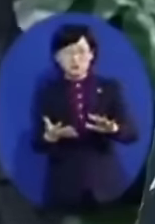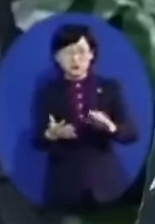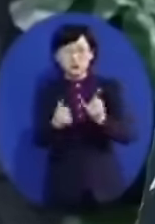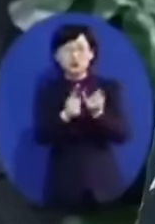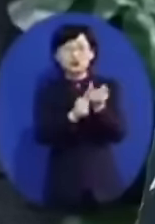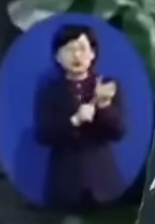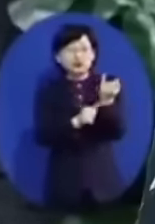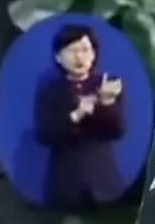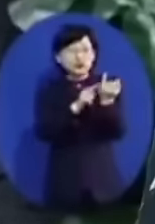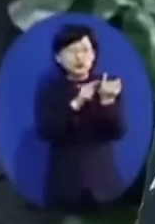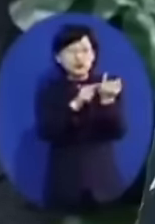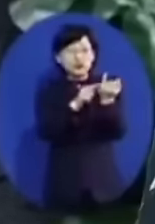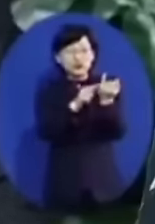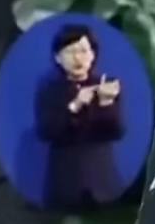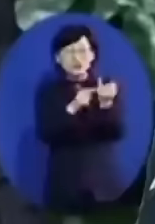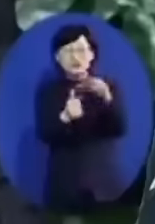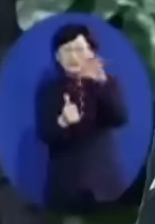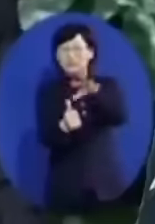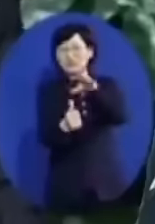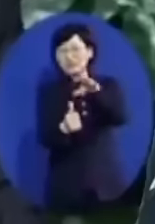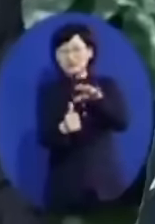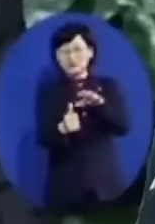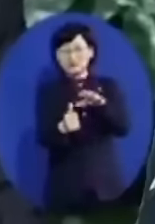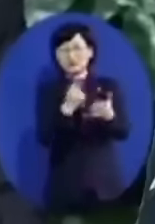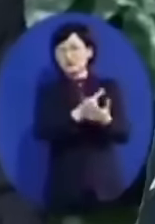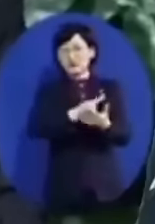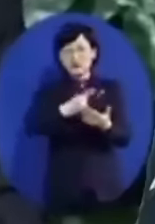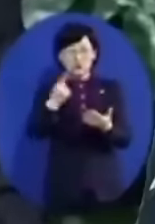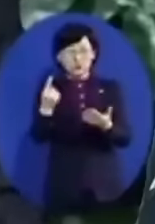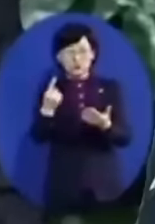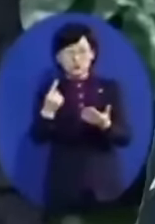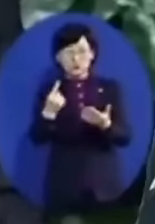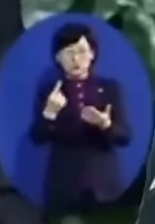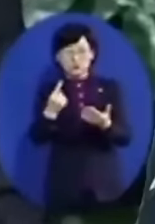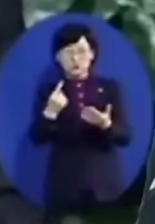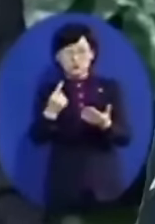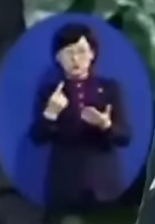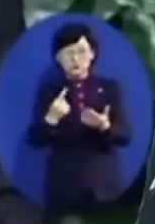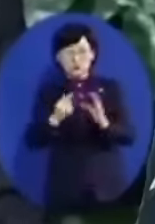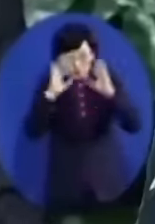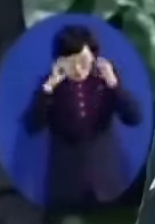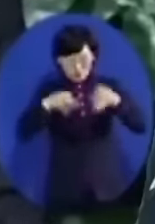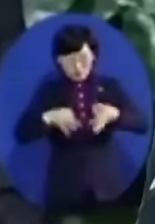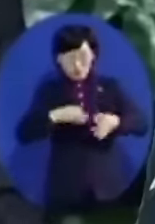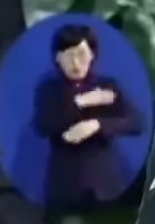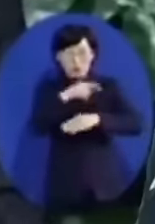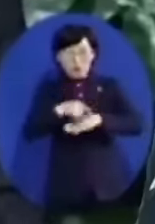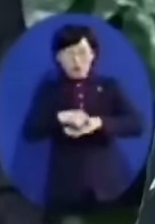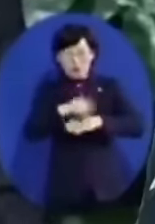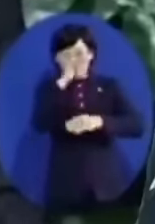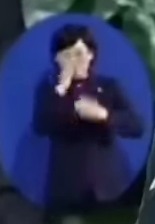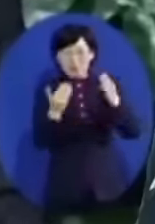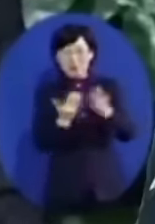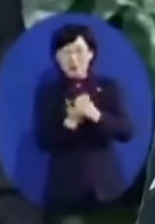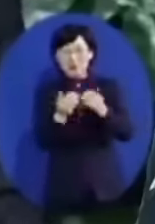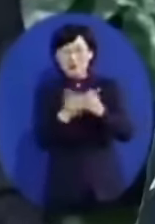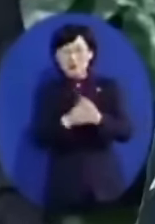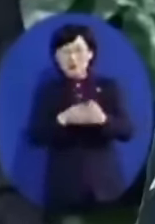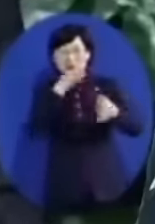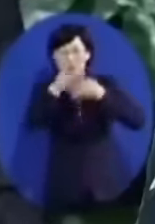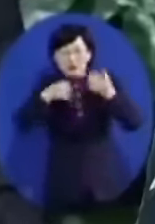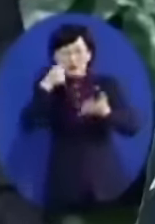부인이 저주하고 집을 떠나고 자기는 전신에 몸에 병들었습니다. 그가